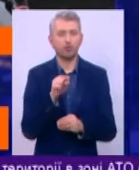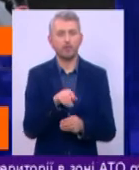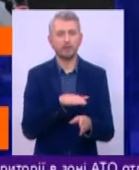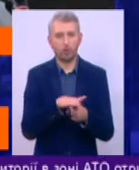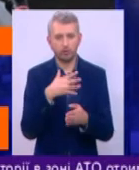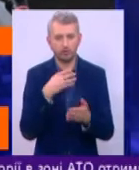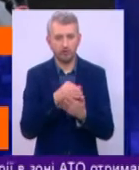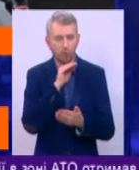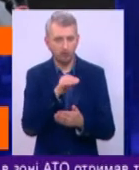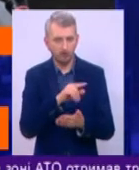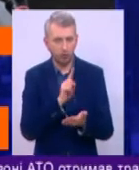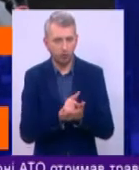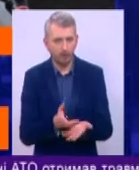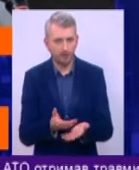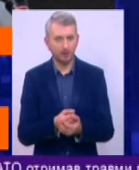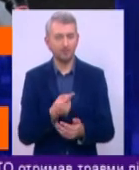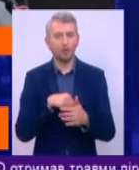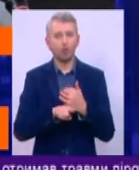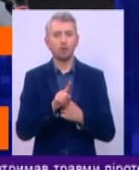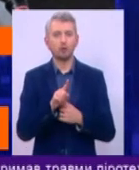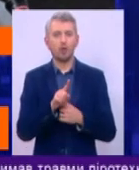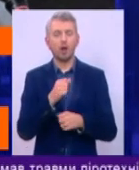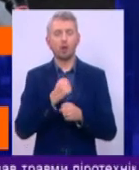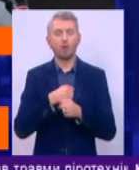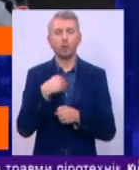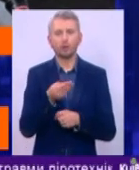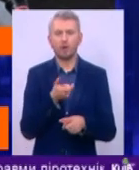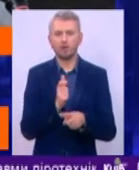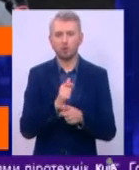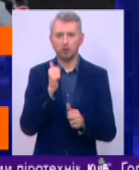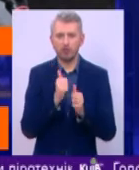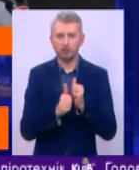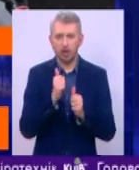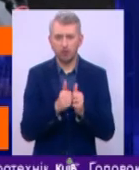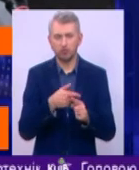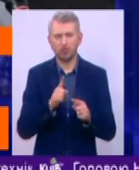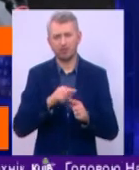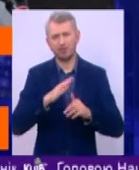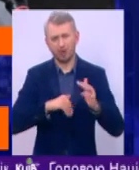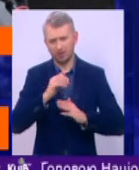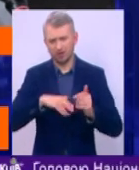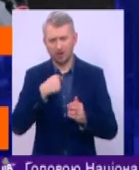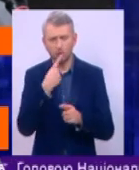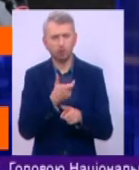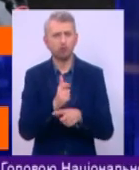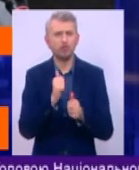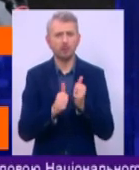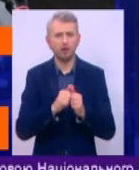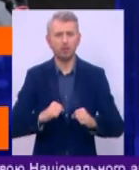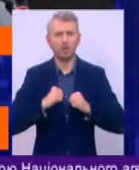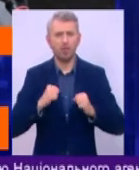свої професійні обов'язки. Тому що роботодавець дуже часто, це з практики кажу, дуже часто